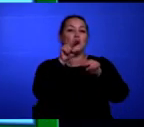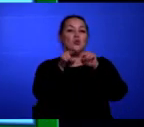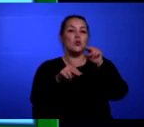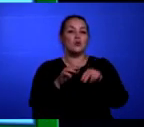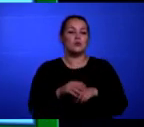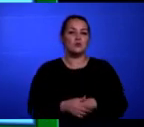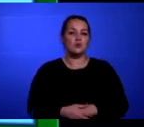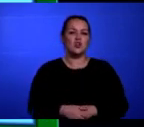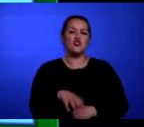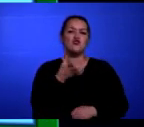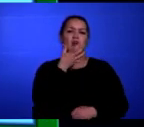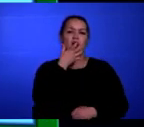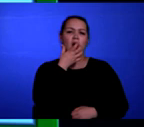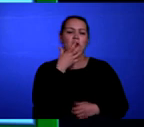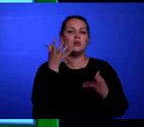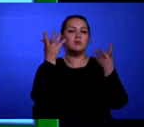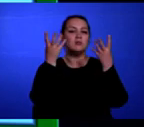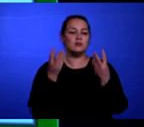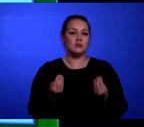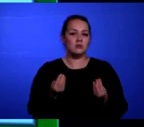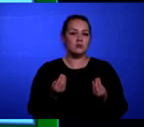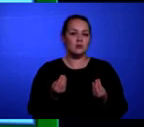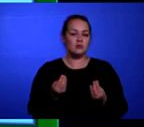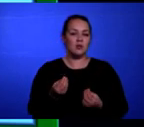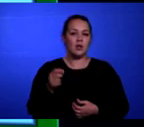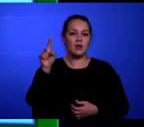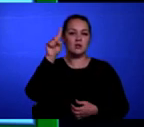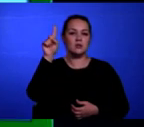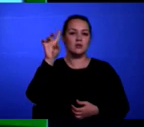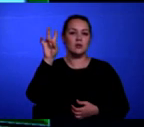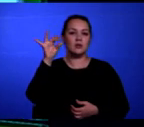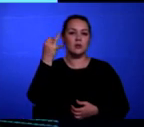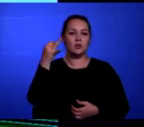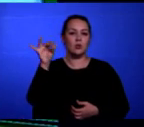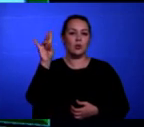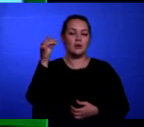жаркий день знойный день